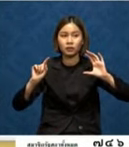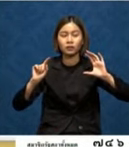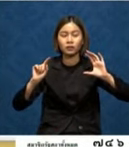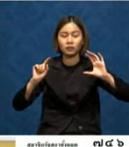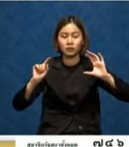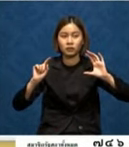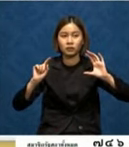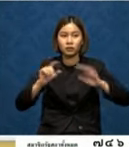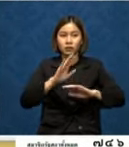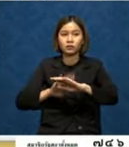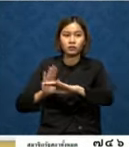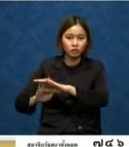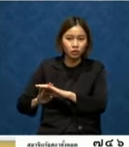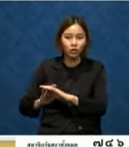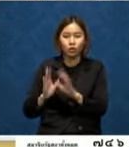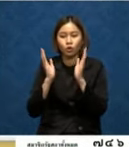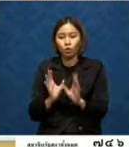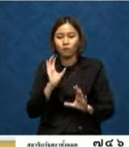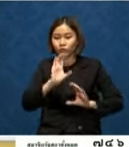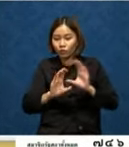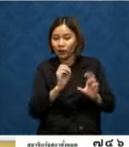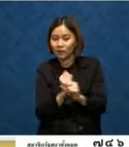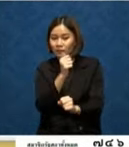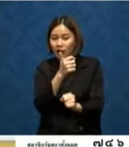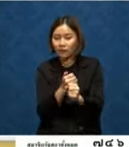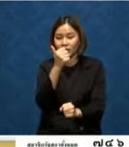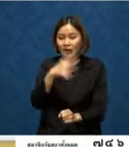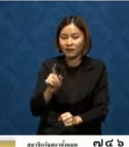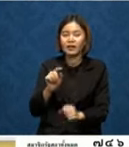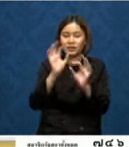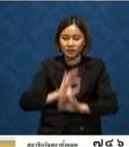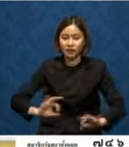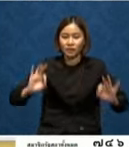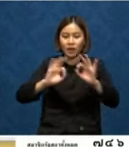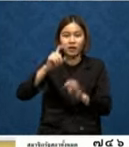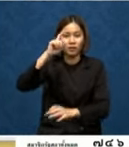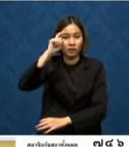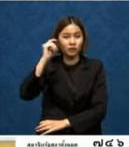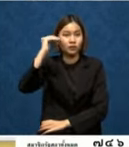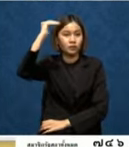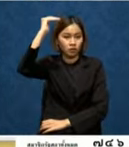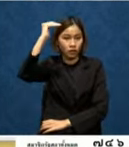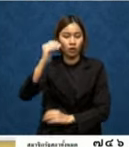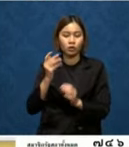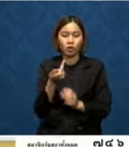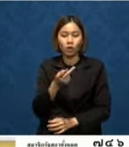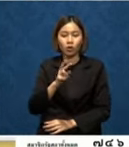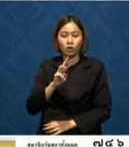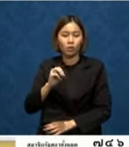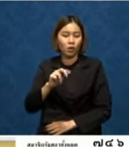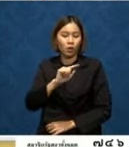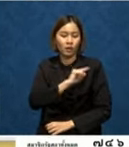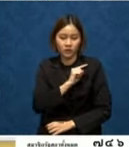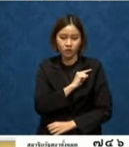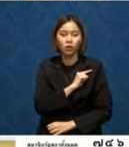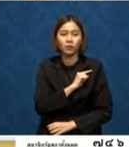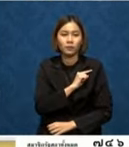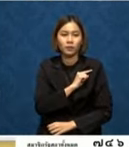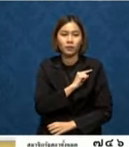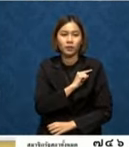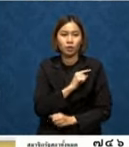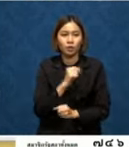เงินได้หรือไม่นั้นคือโจทย์สำคัญที่ท่านนายกรัฐมนตรีและรัฐมนตรีที่รับผิดชอบต้องเร่งรับมือ